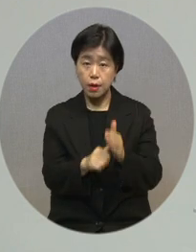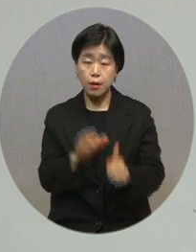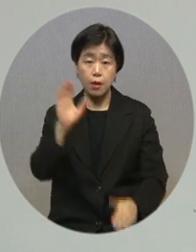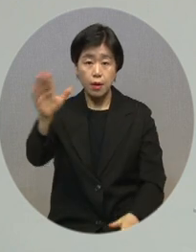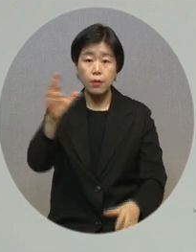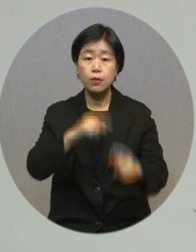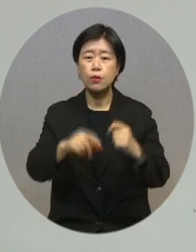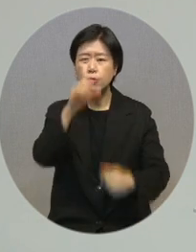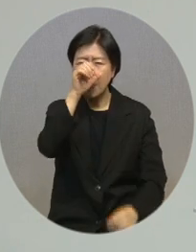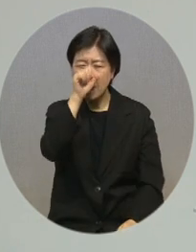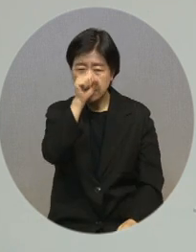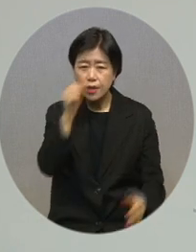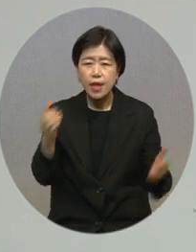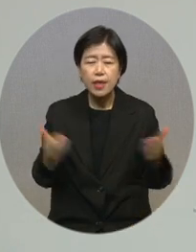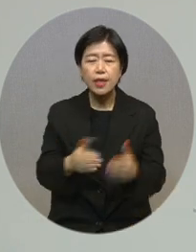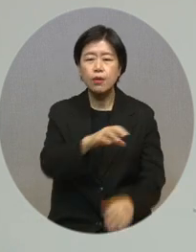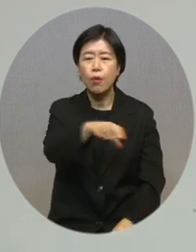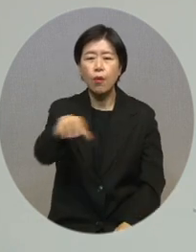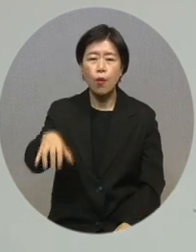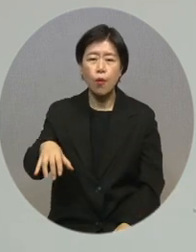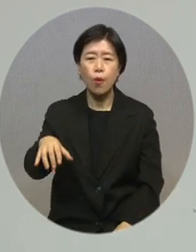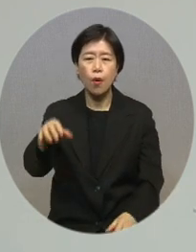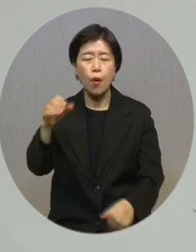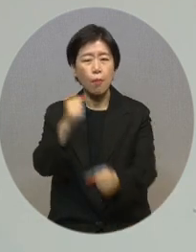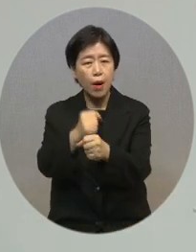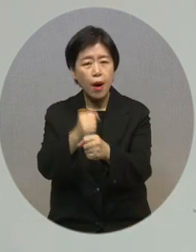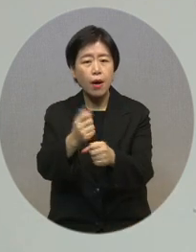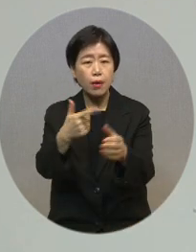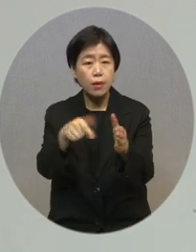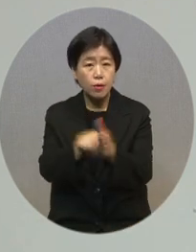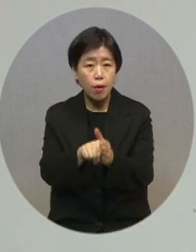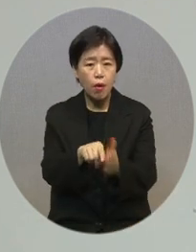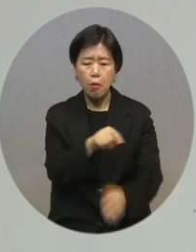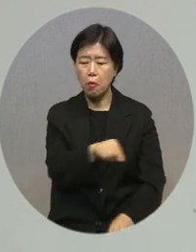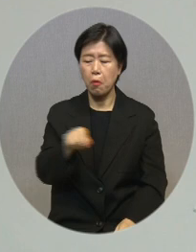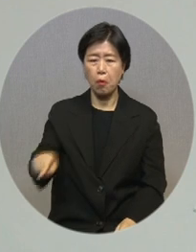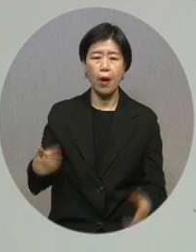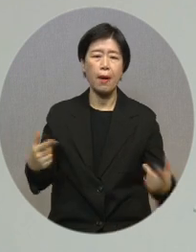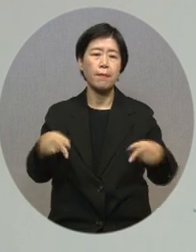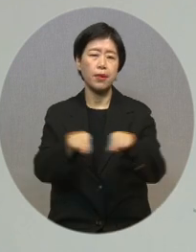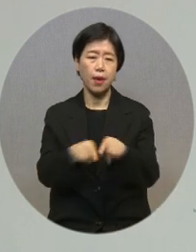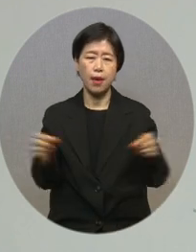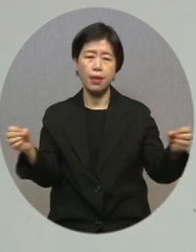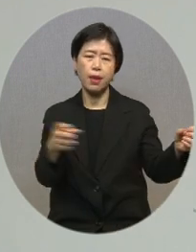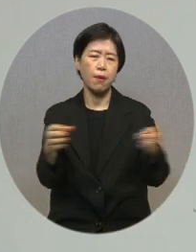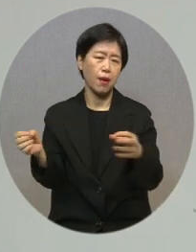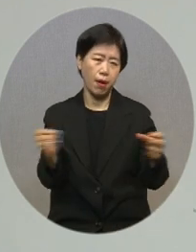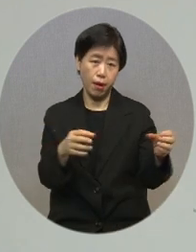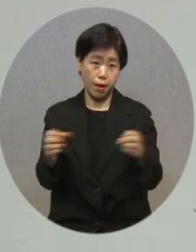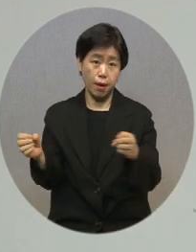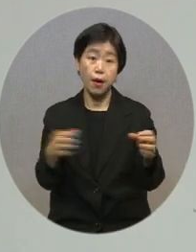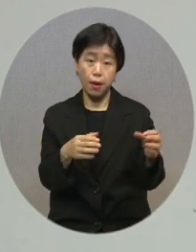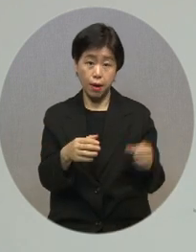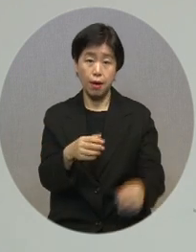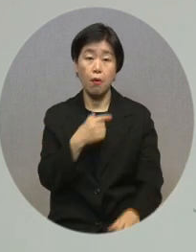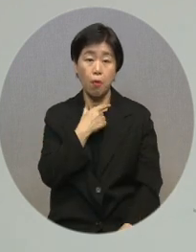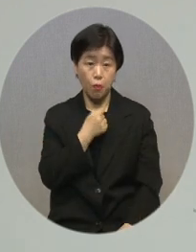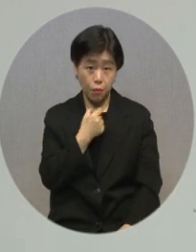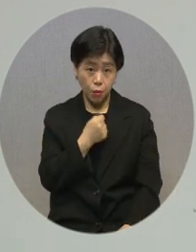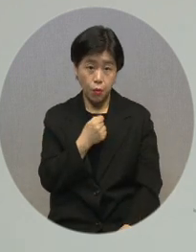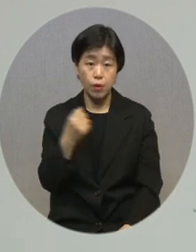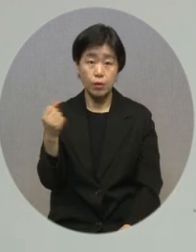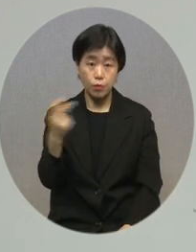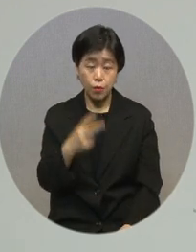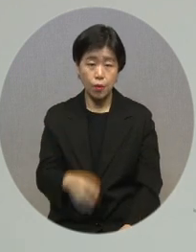창출을 그 위해서 노사정이 여러 가지 그 쟁점에 대해서 대화 타협의 정신으로 좀